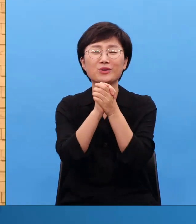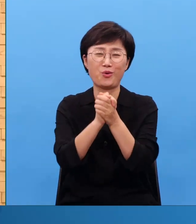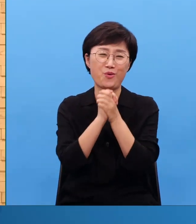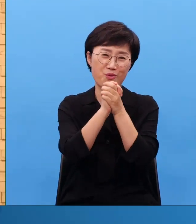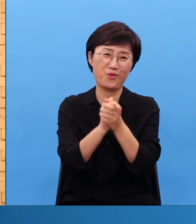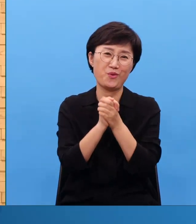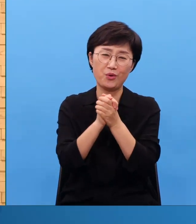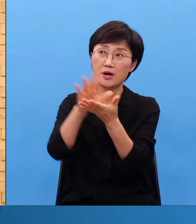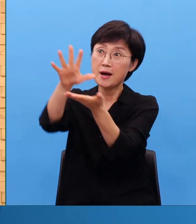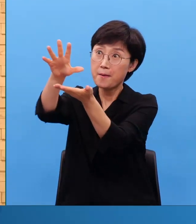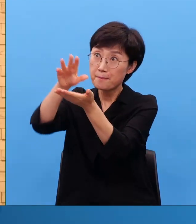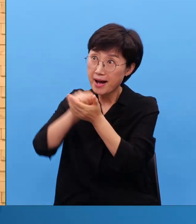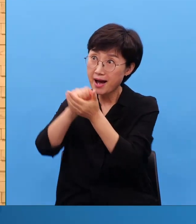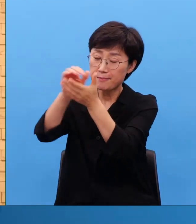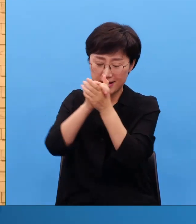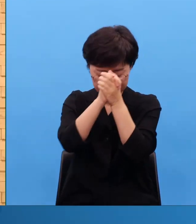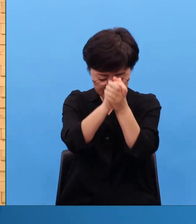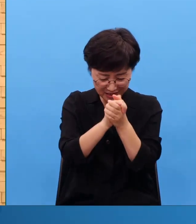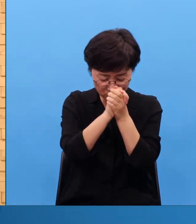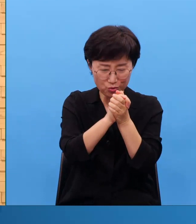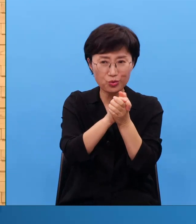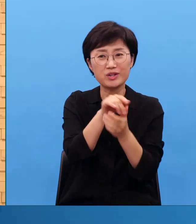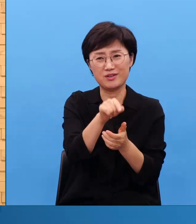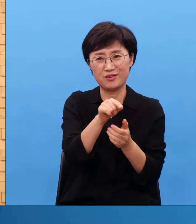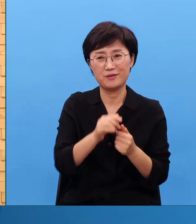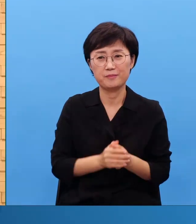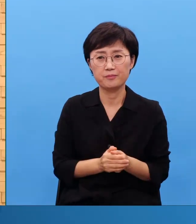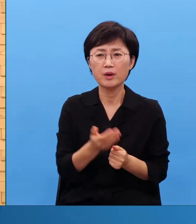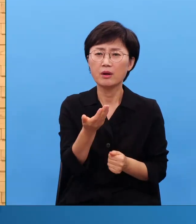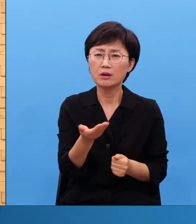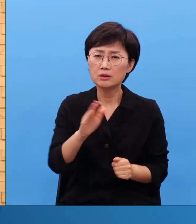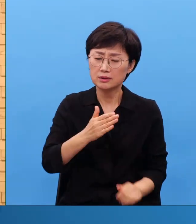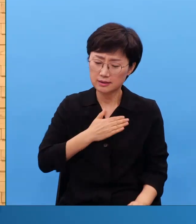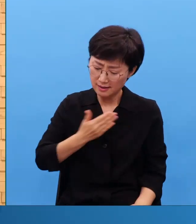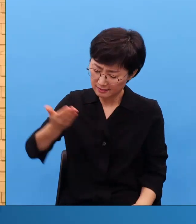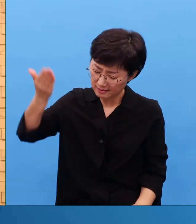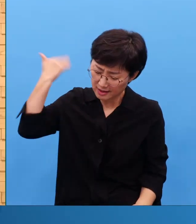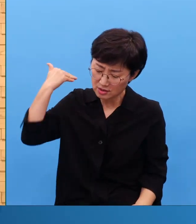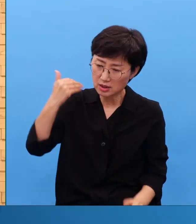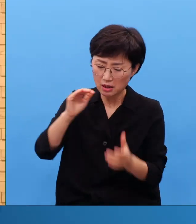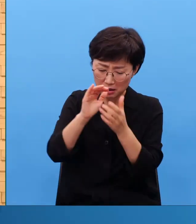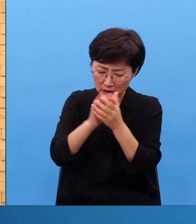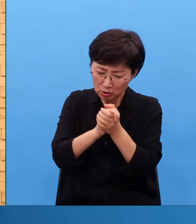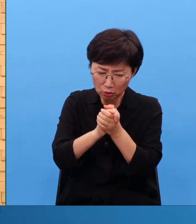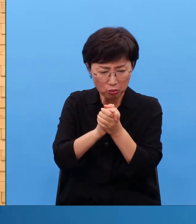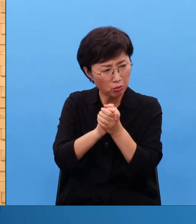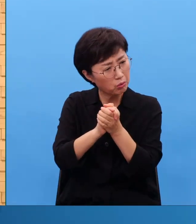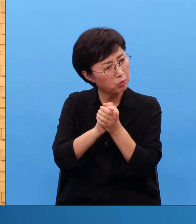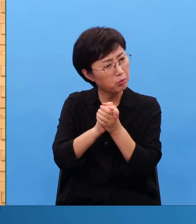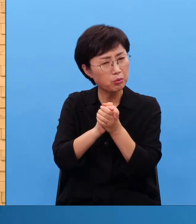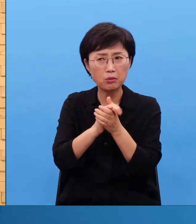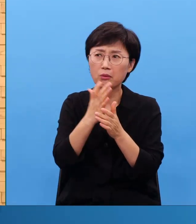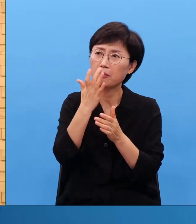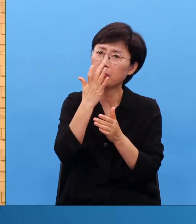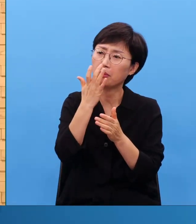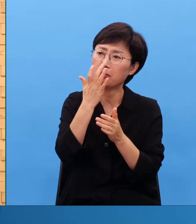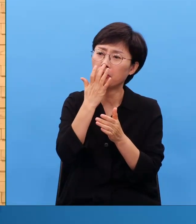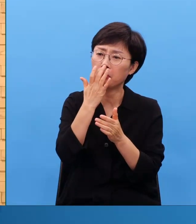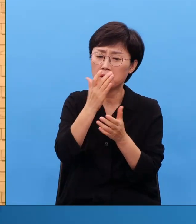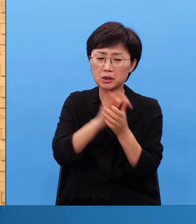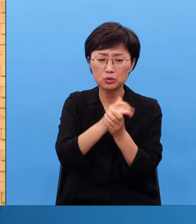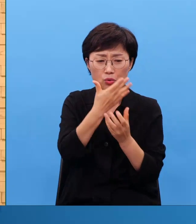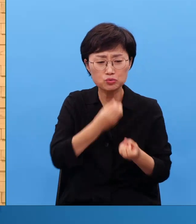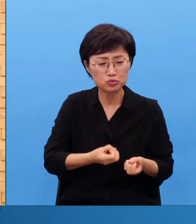이걸 몰랐어요. However, for me, I didn't know this. 이제 응답 못 받는 이유를 몰랐어요. And I didn't know the